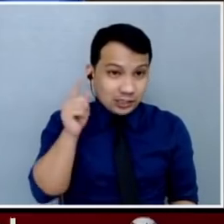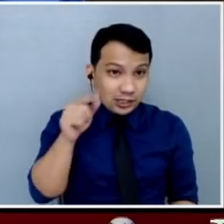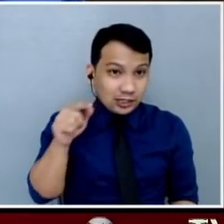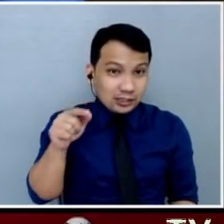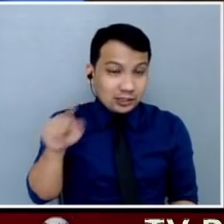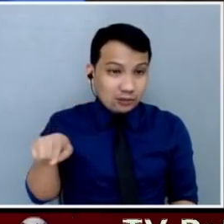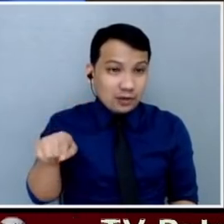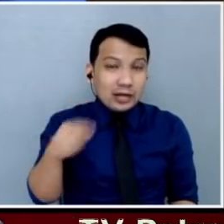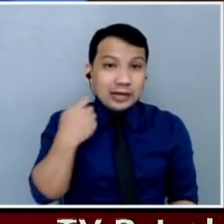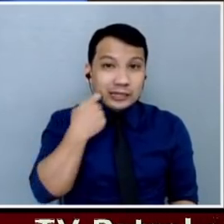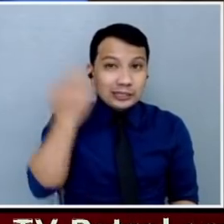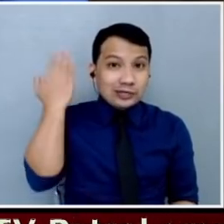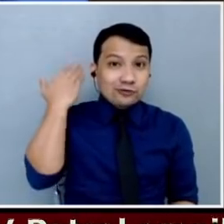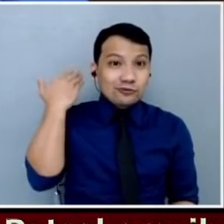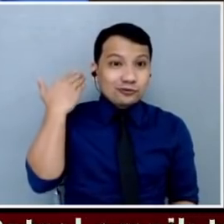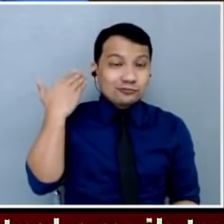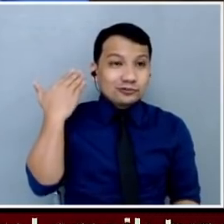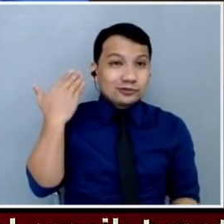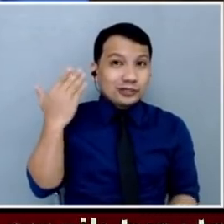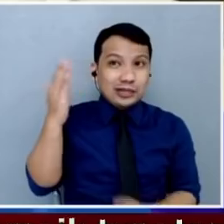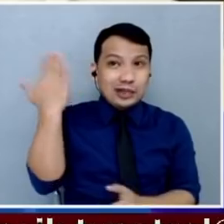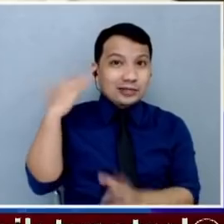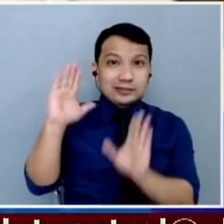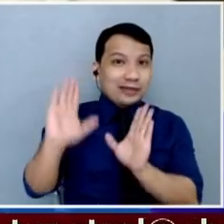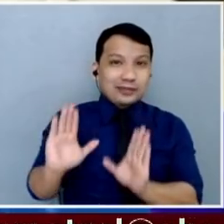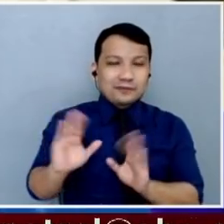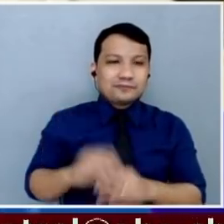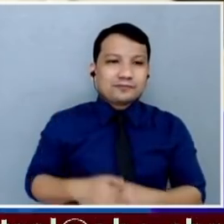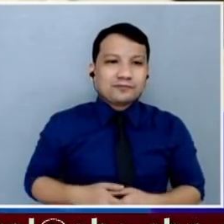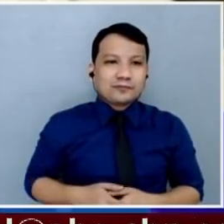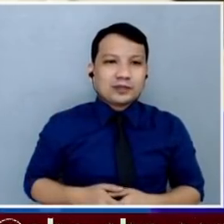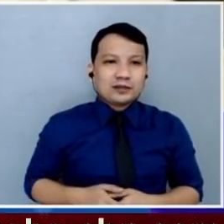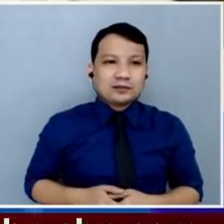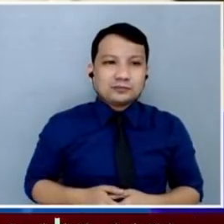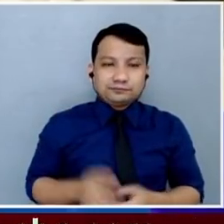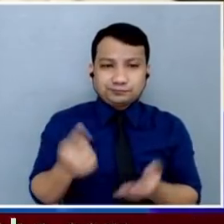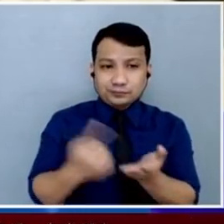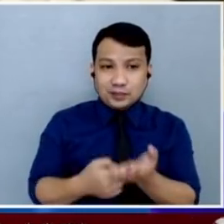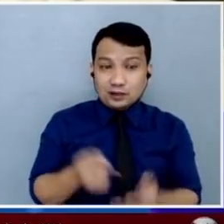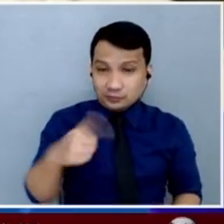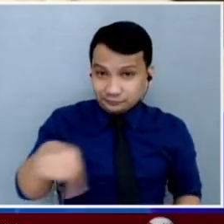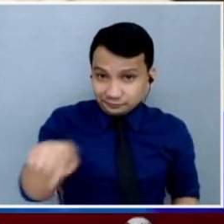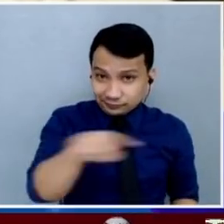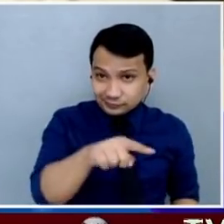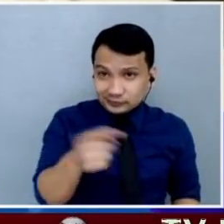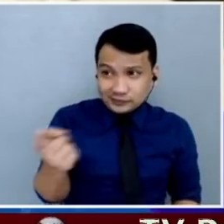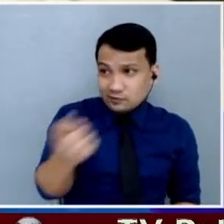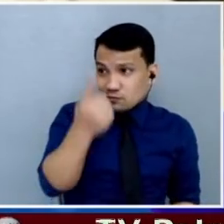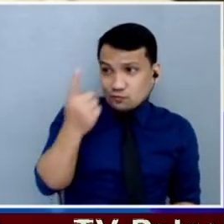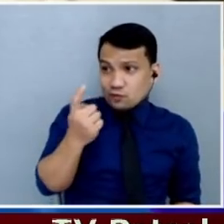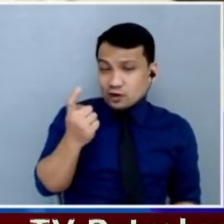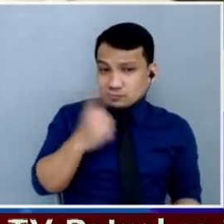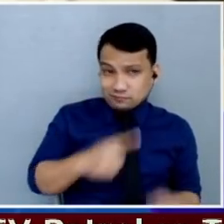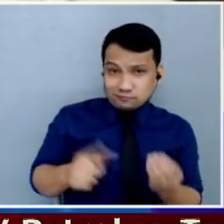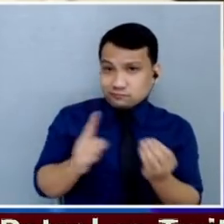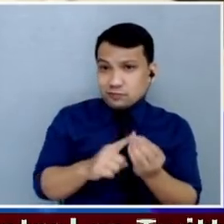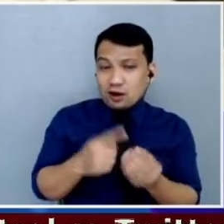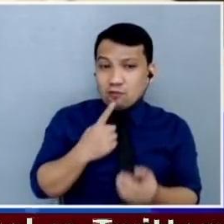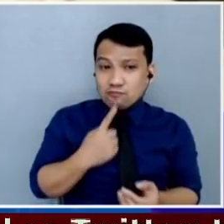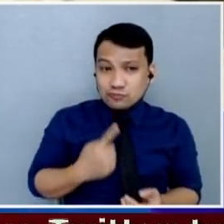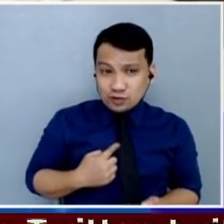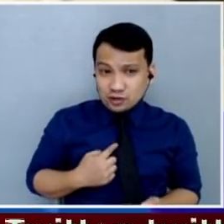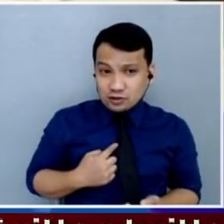Robredo noong nakaraang Linggo. Every person who were asked and